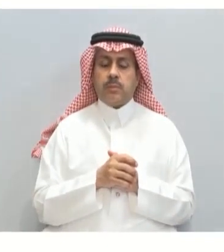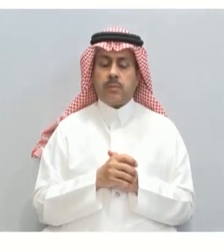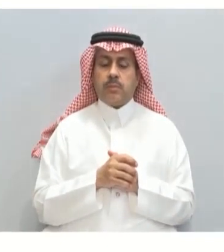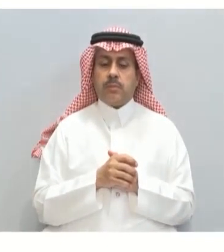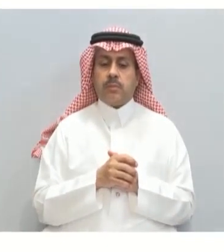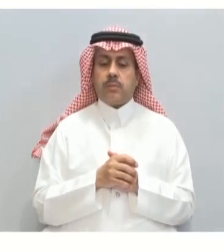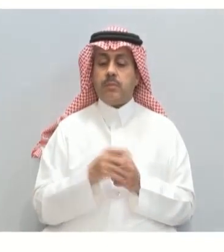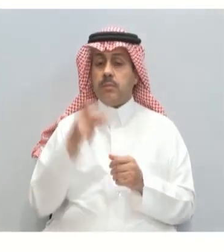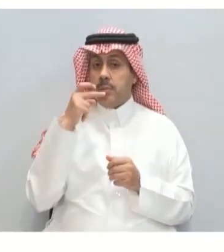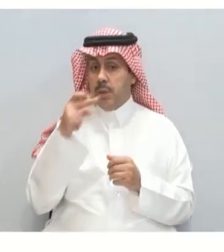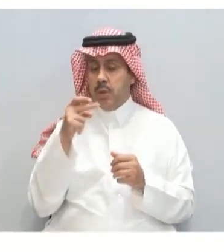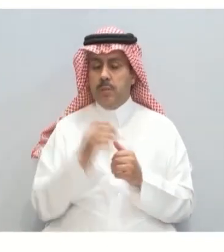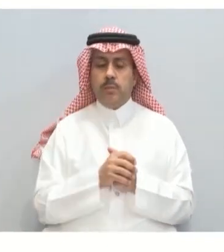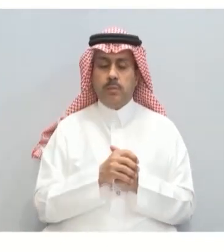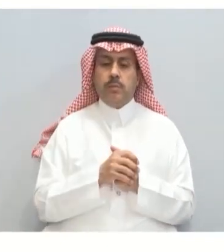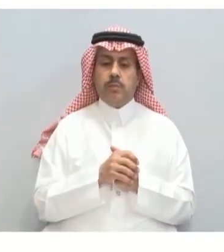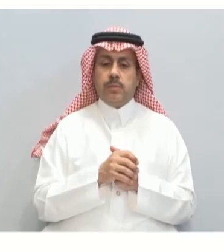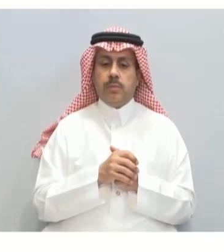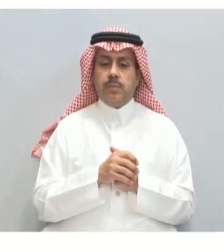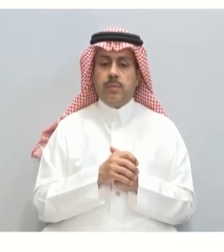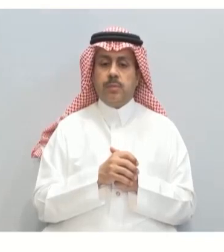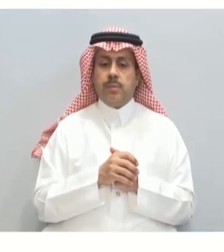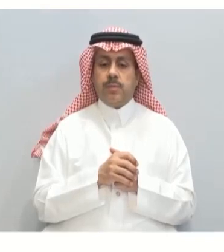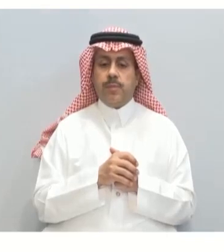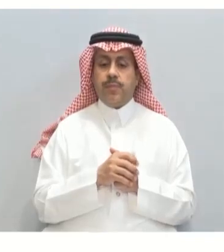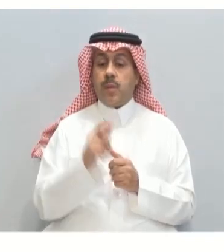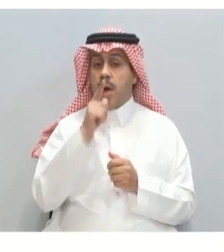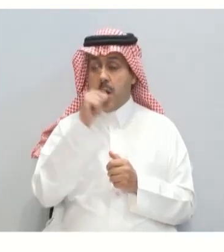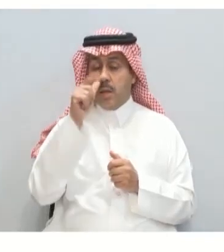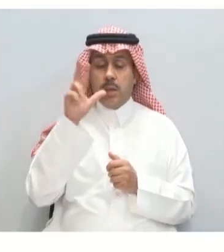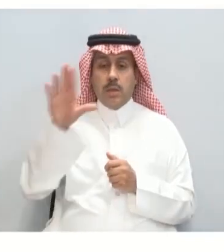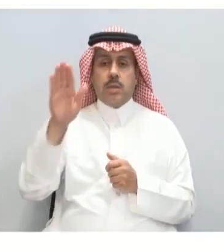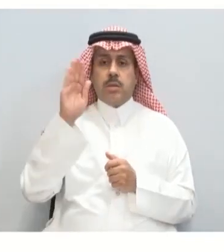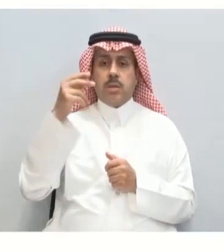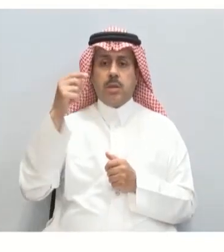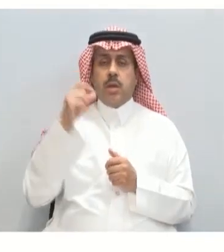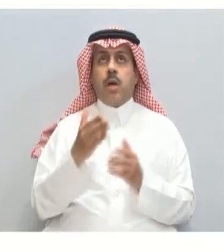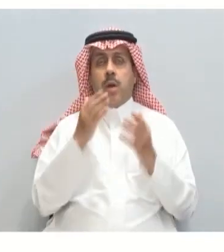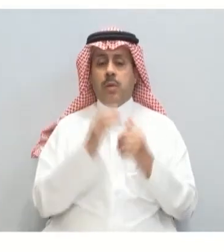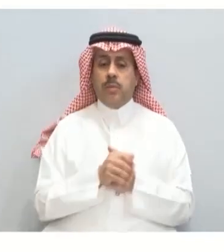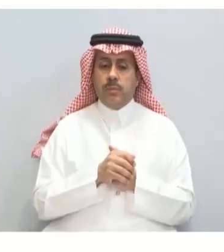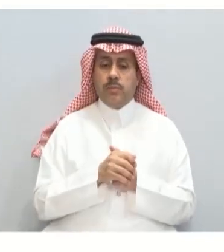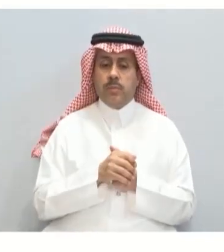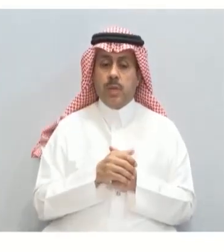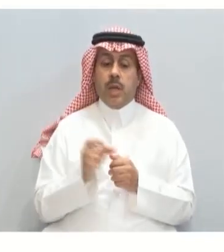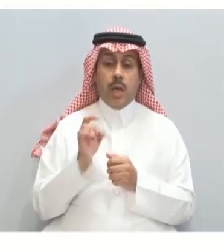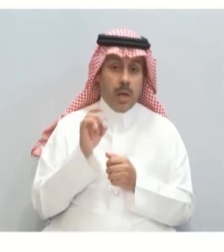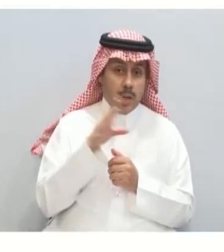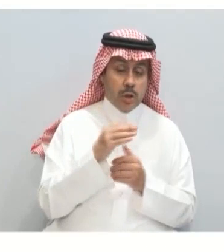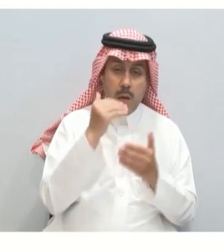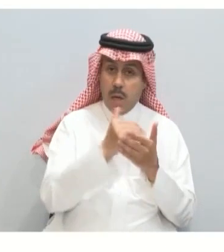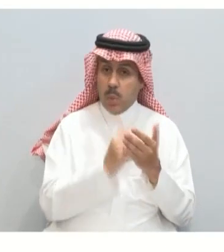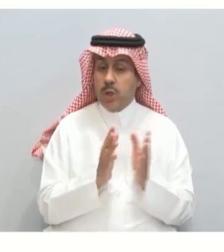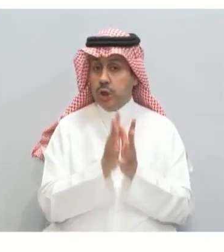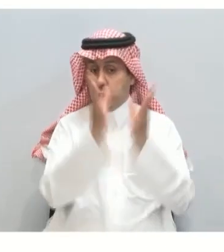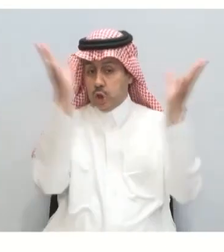الحي ما الجواب عن هذا السؤال ناتي ال الجواب قال السعدي رحمه الله تعالى اخراج انواع